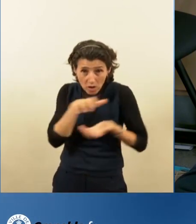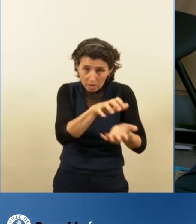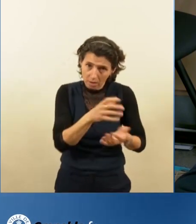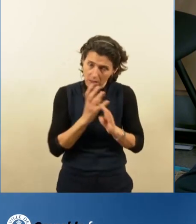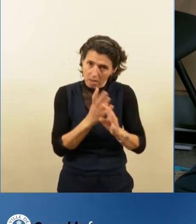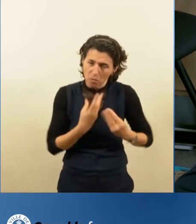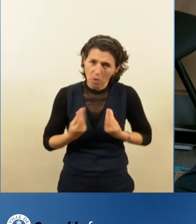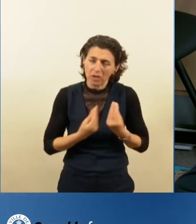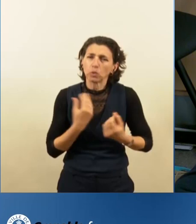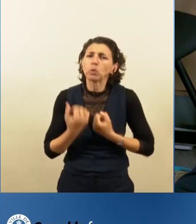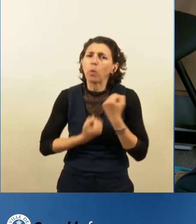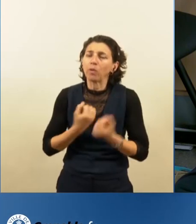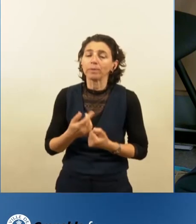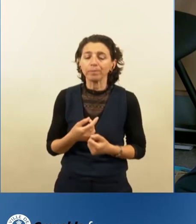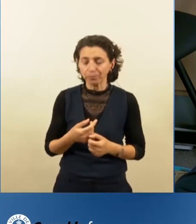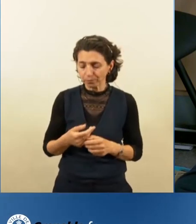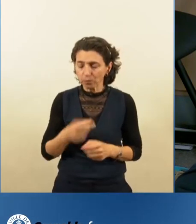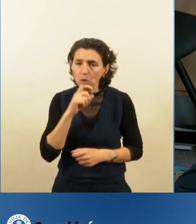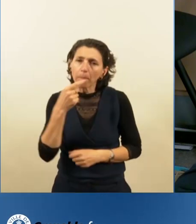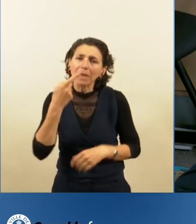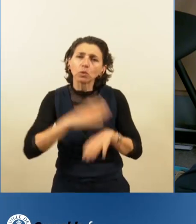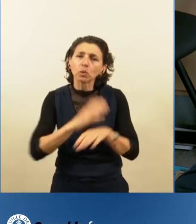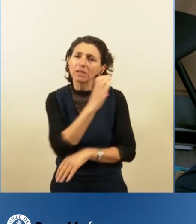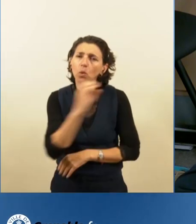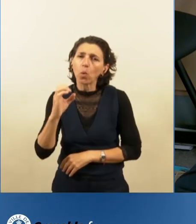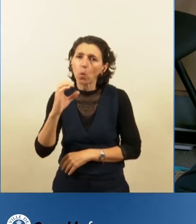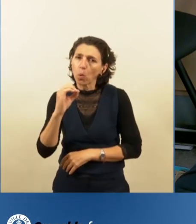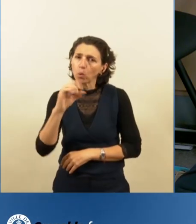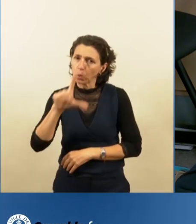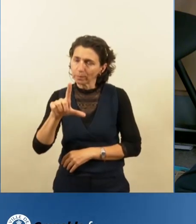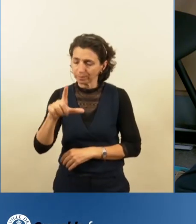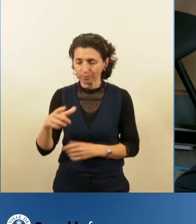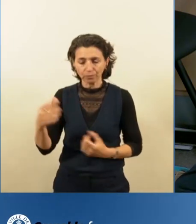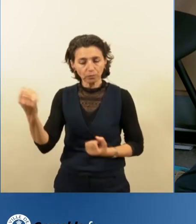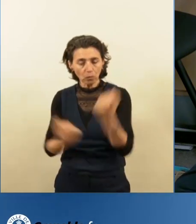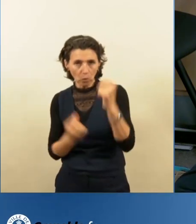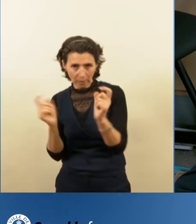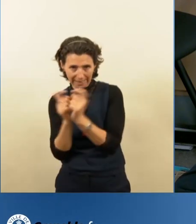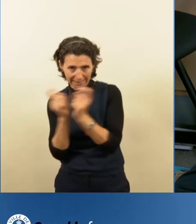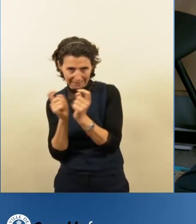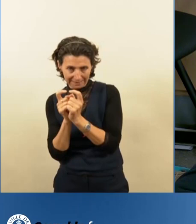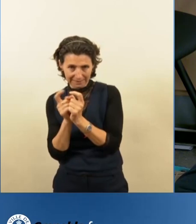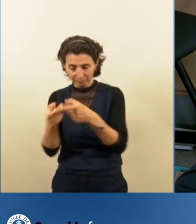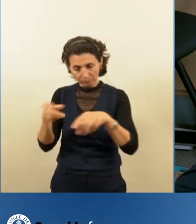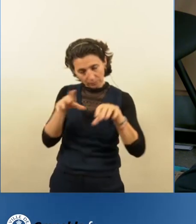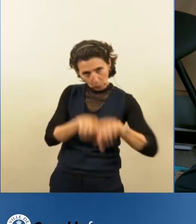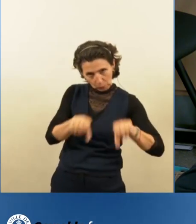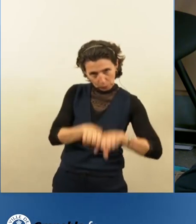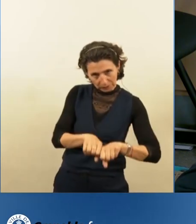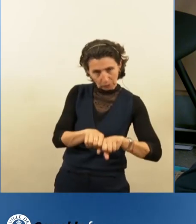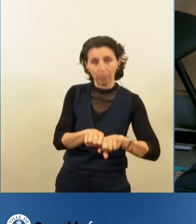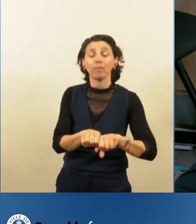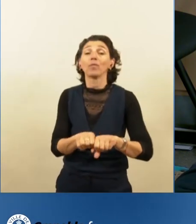tout à l'heure il y a une étude qui dit que pour construire le véhicule électrique on émet 50% de CO2 en plus